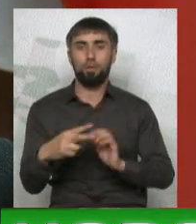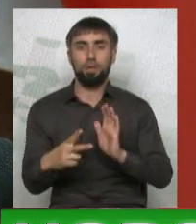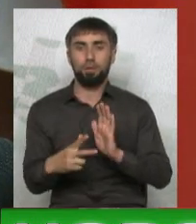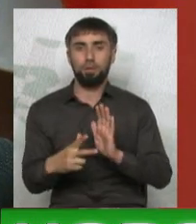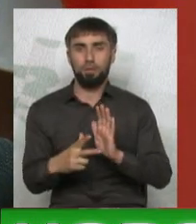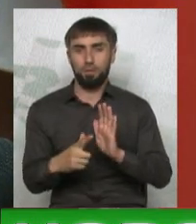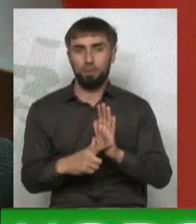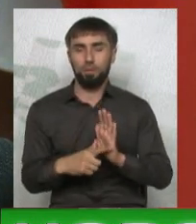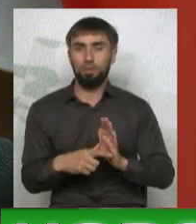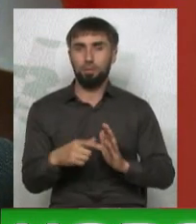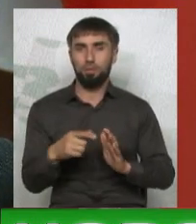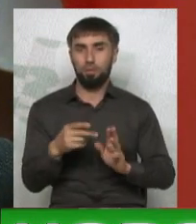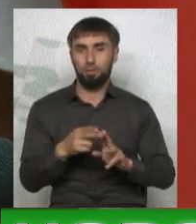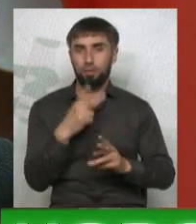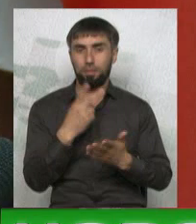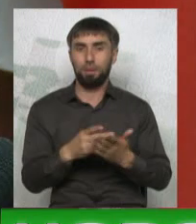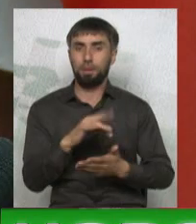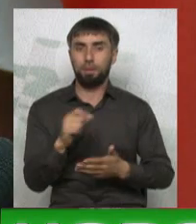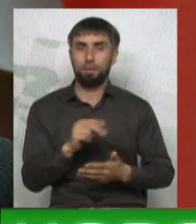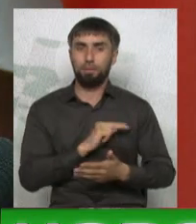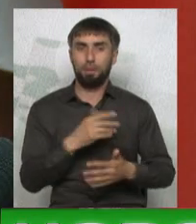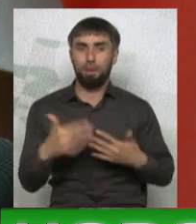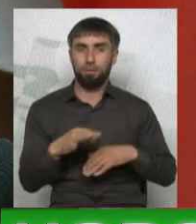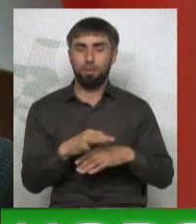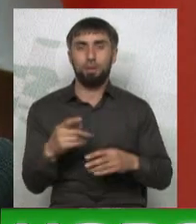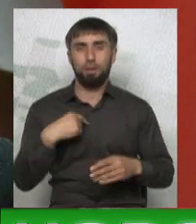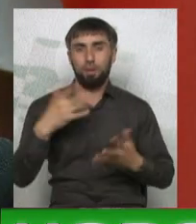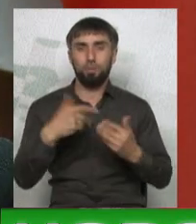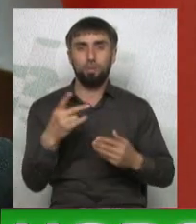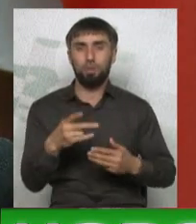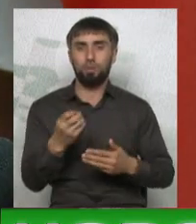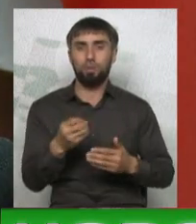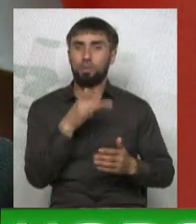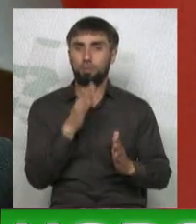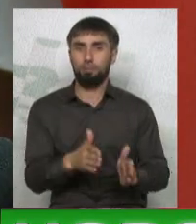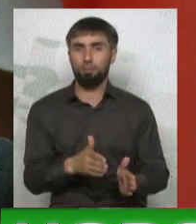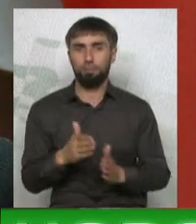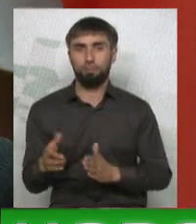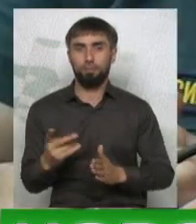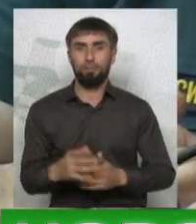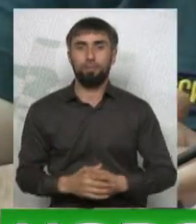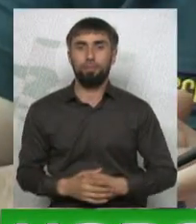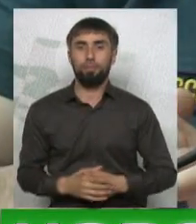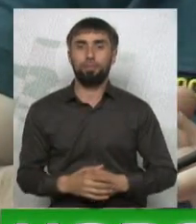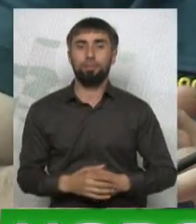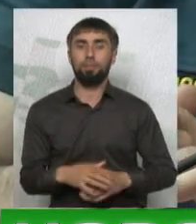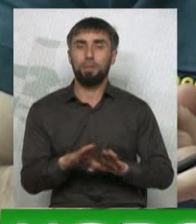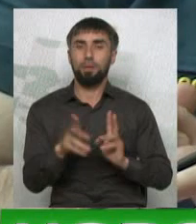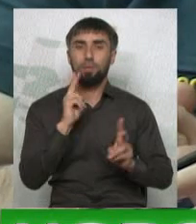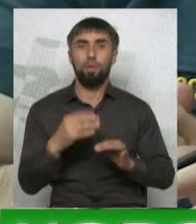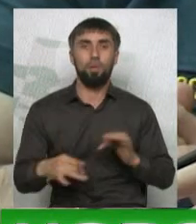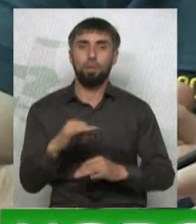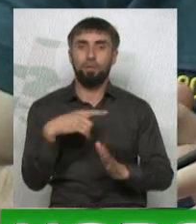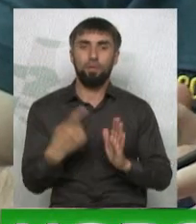13-го по 20-го. Да, вот смотрите, ввиду слабой работы, я считаю, необходимо продлить прием заявок. в любом случае. Также на совещании